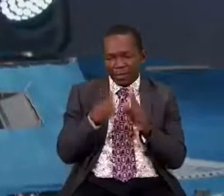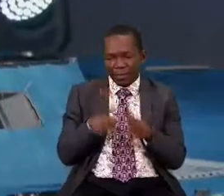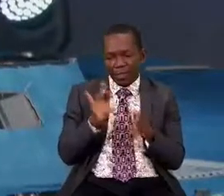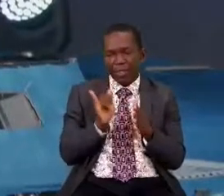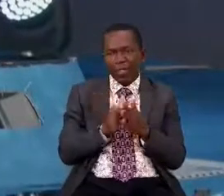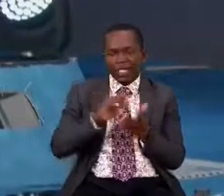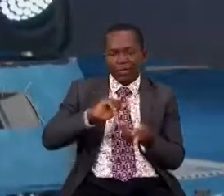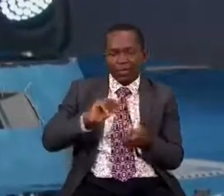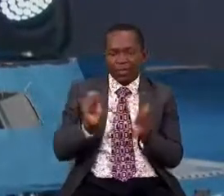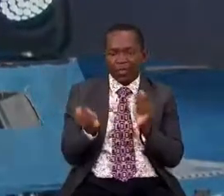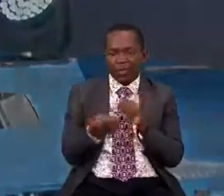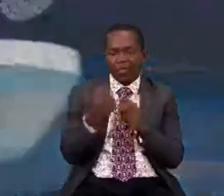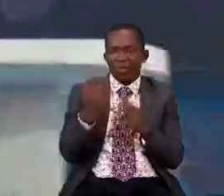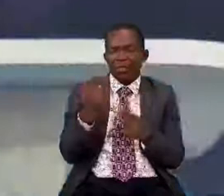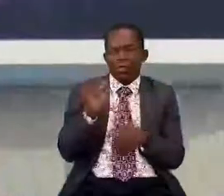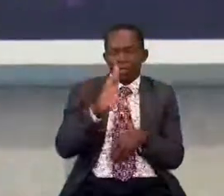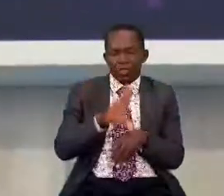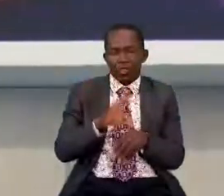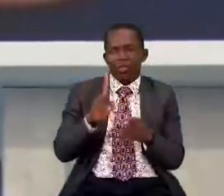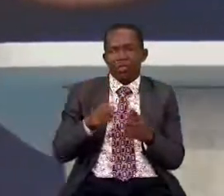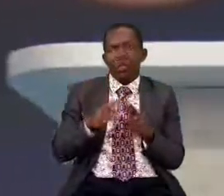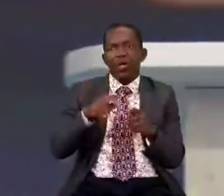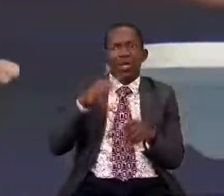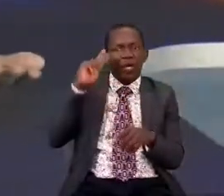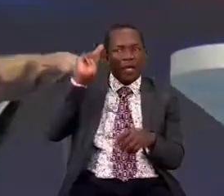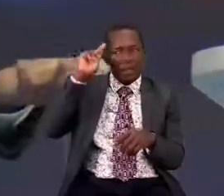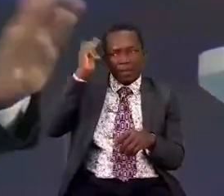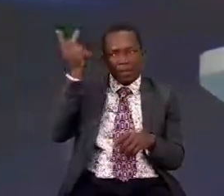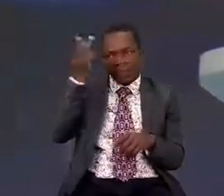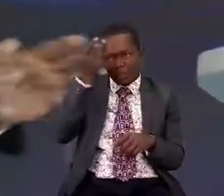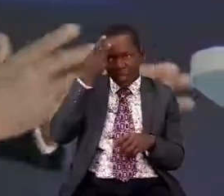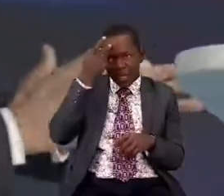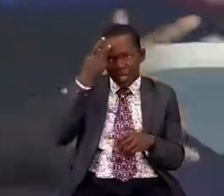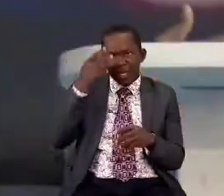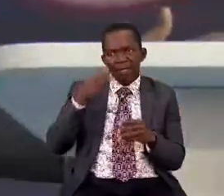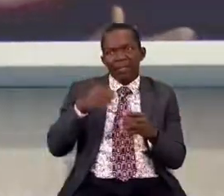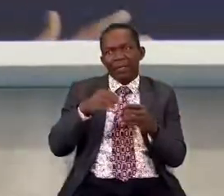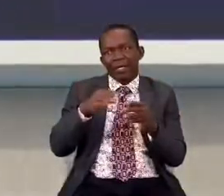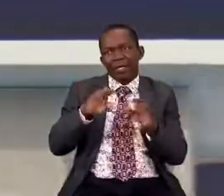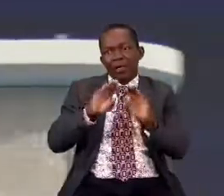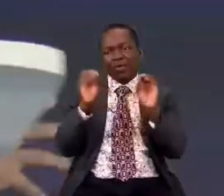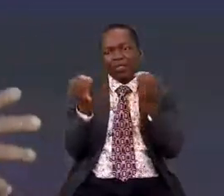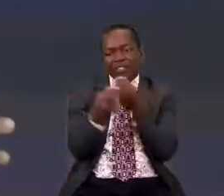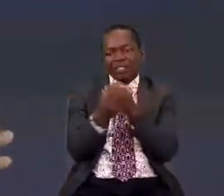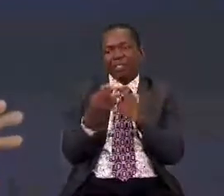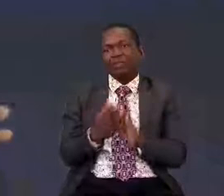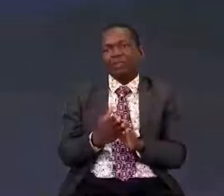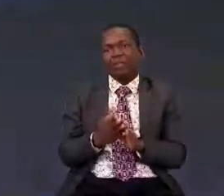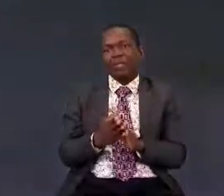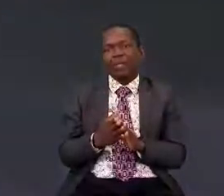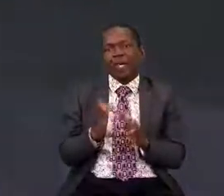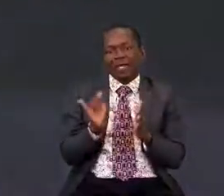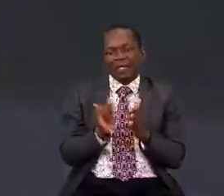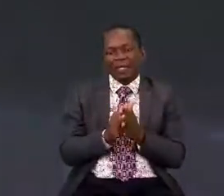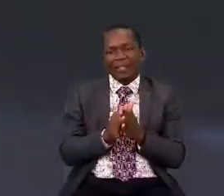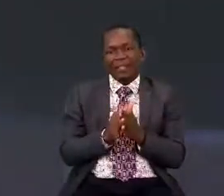entité politique. Et commencent à faire la campagne. Tu sais qui je suis? Et tu que, depuis que je suis venu, tu sais si, tu sais cela,